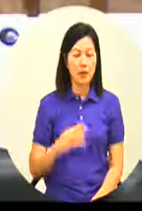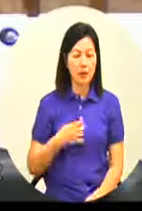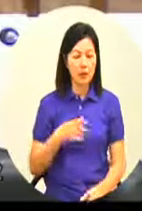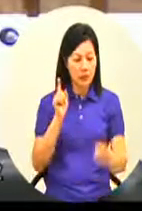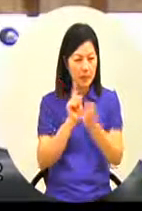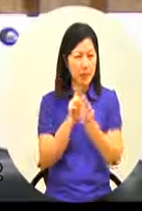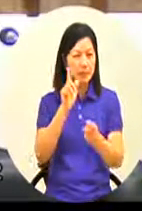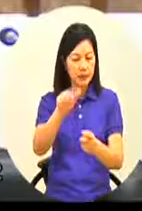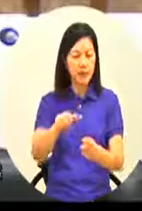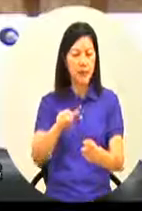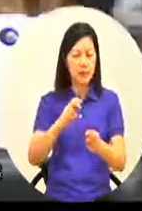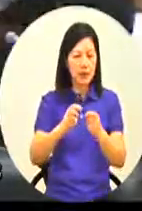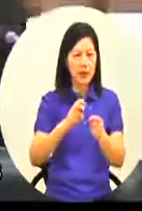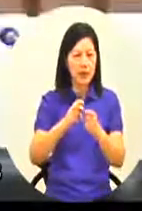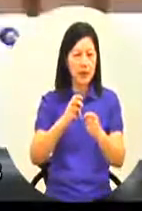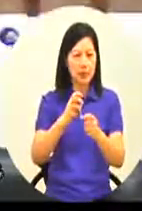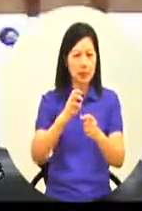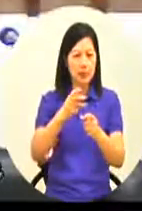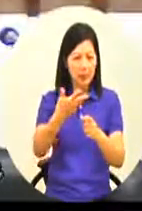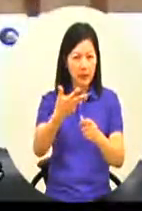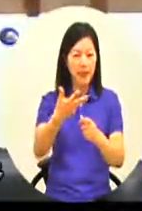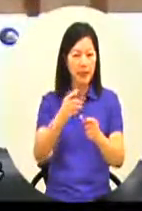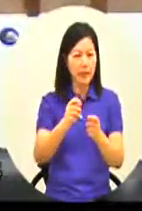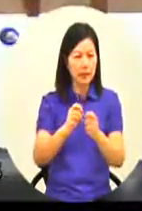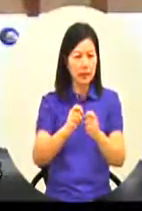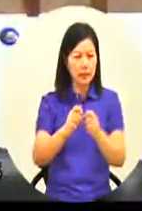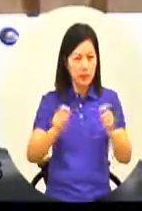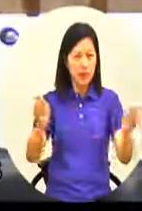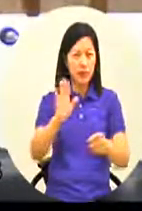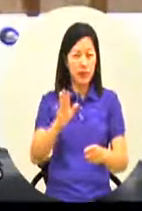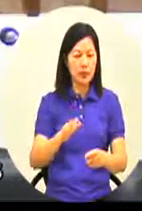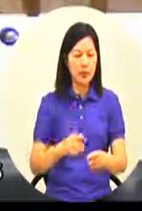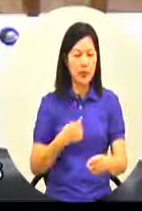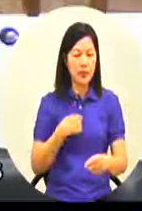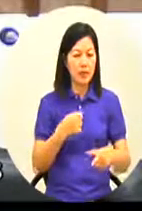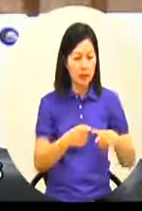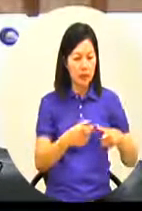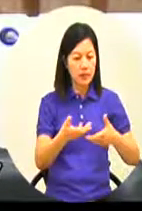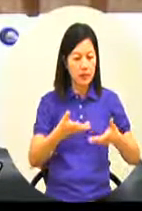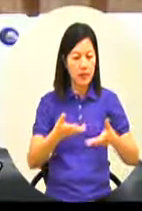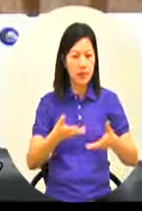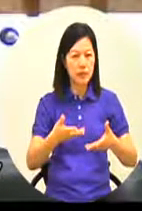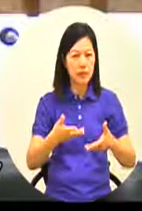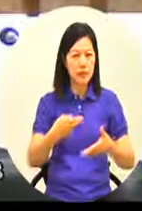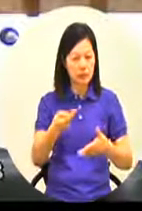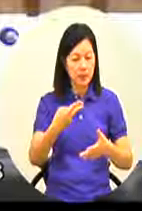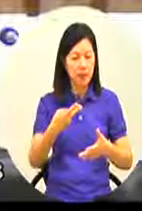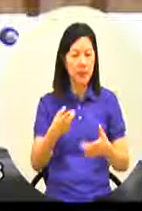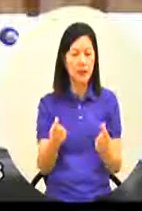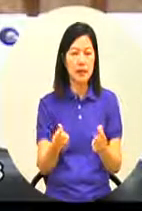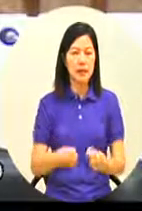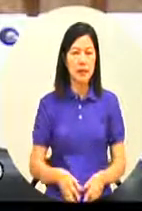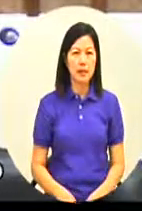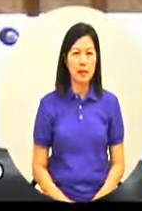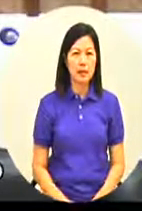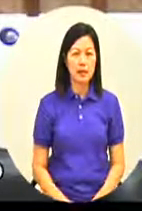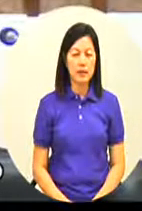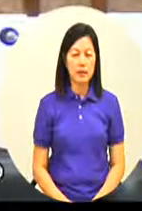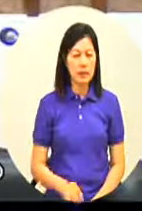上啊，你是公务人员，我也是半个公务人员。你认为李娇如议员这